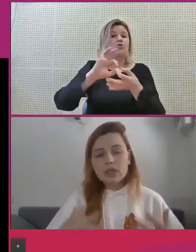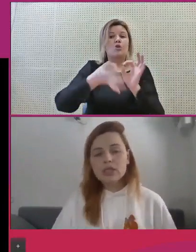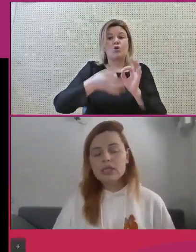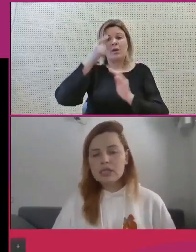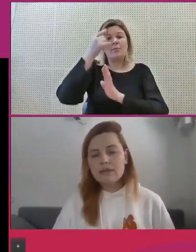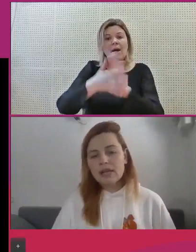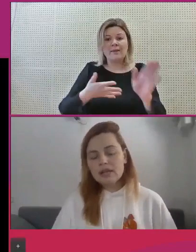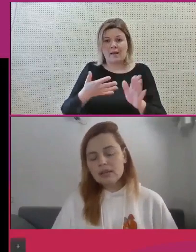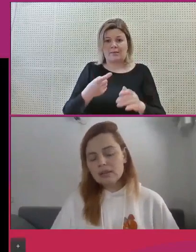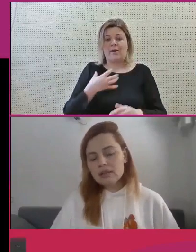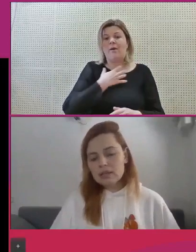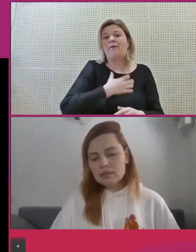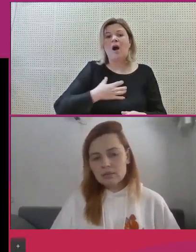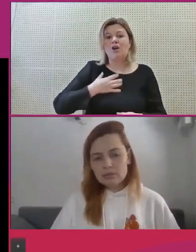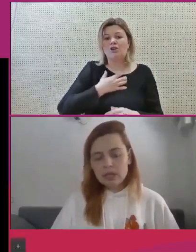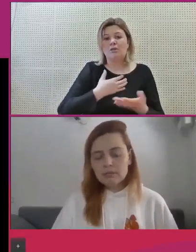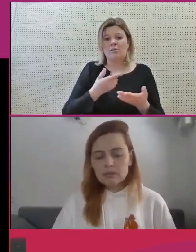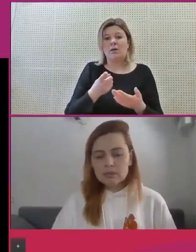значимость коммерческой